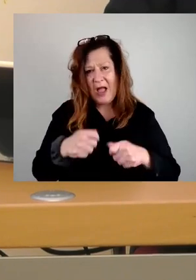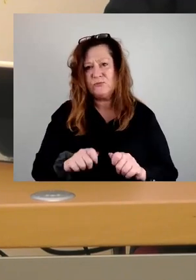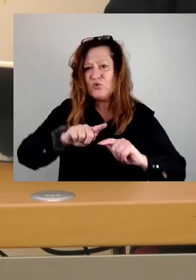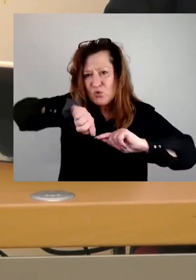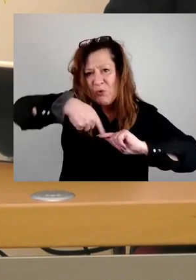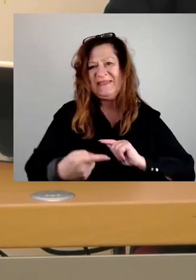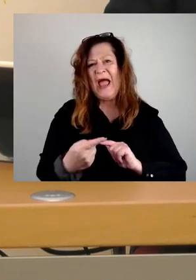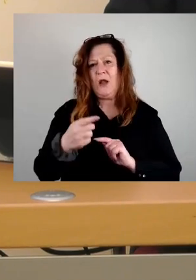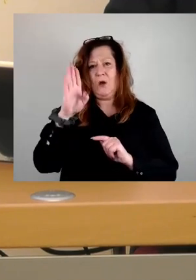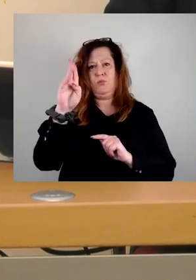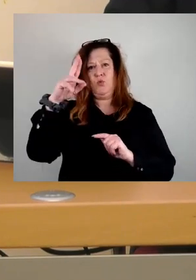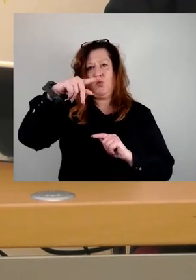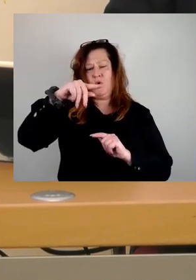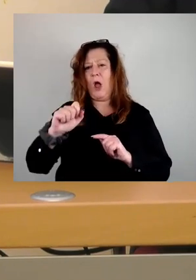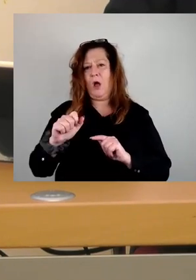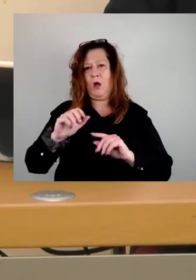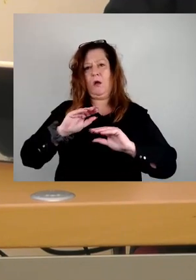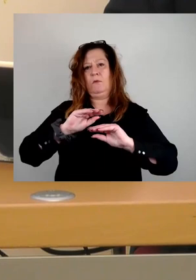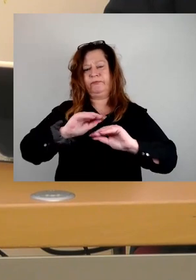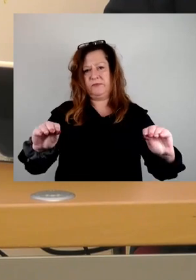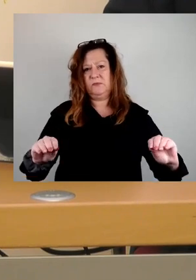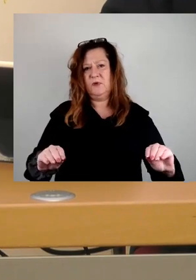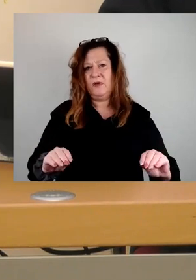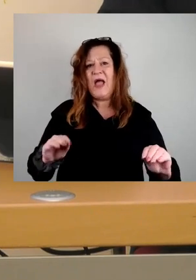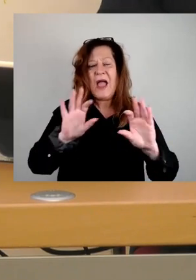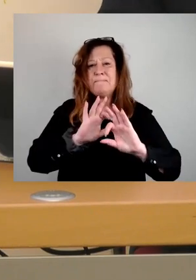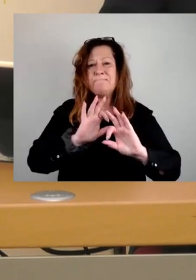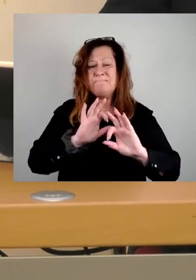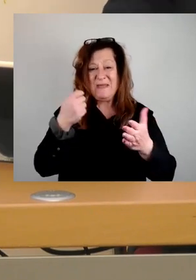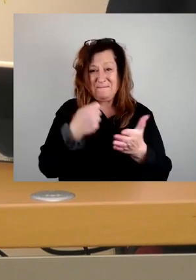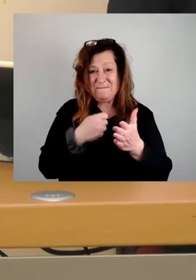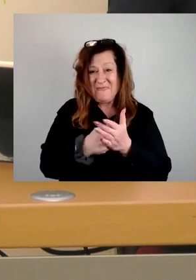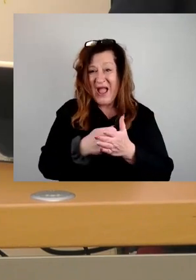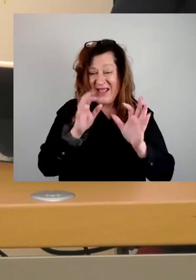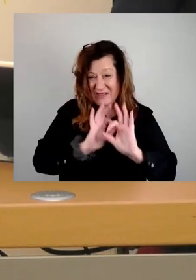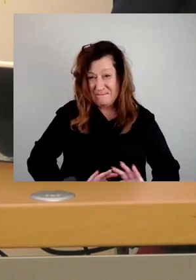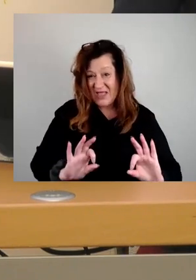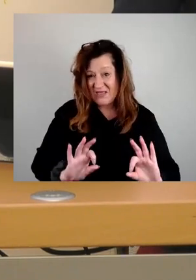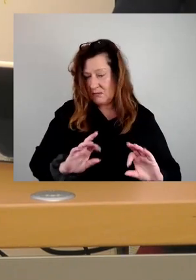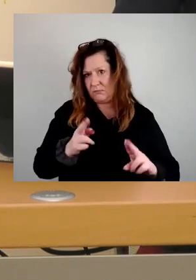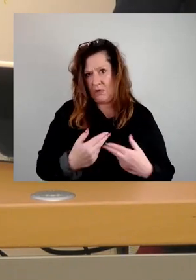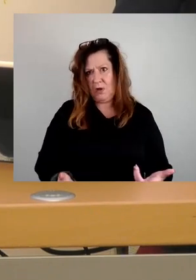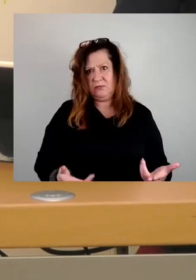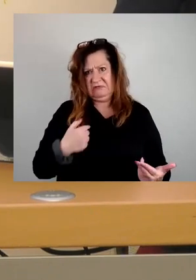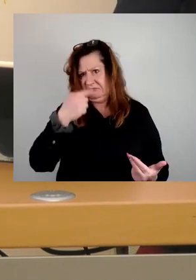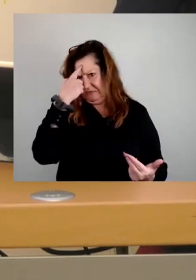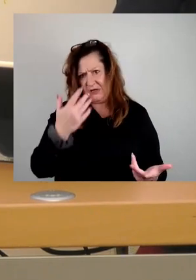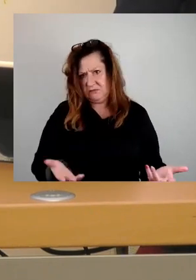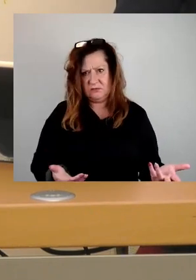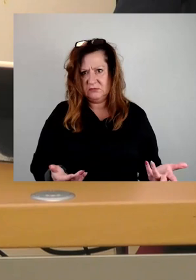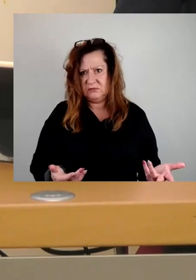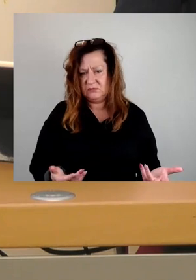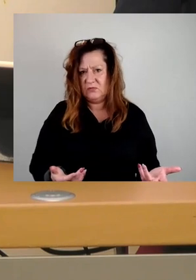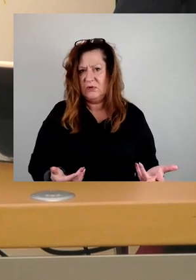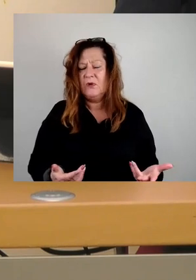eine Verbesserung der Preise ist nicht zu erwarten, sondern eher das Gegenteil. Und